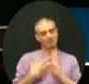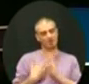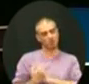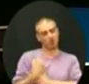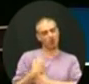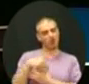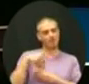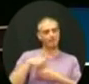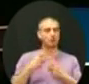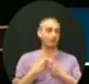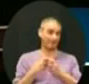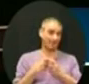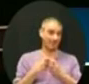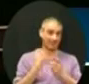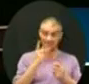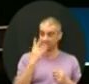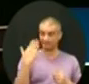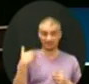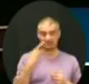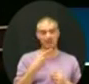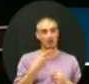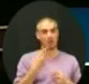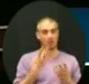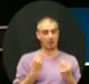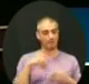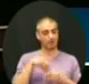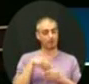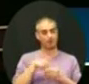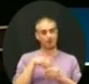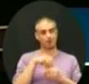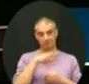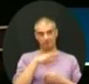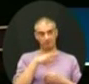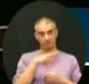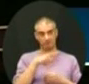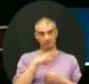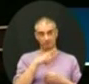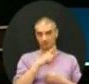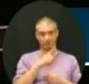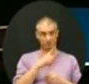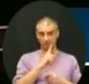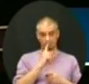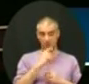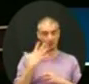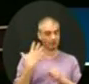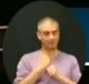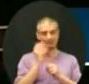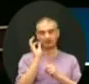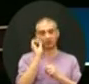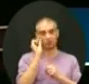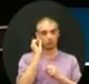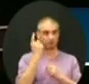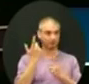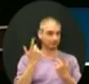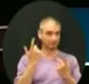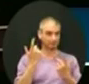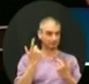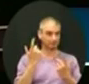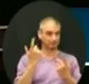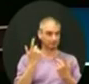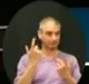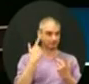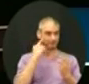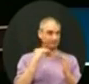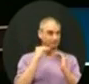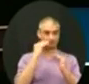שלו בתוך המפלגה. זאת אומרת, אם יהיה לו הרבה קולות שלא ילכו, והוא לא ינצח באחוזים